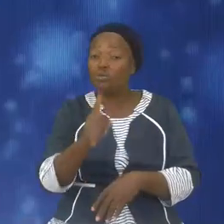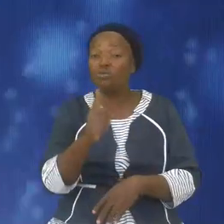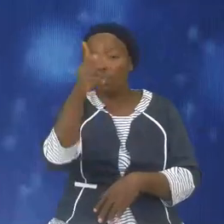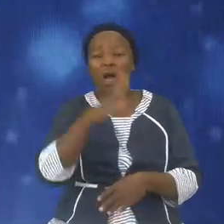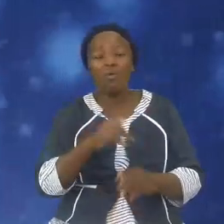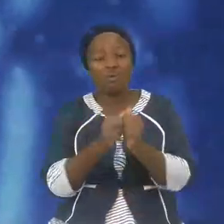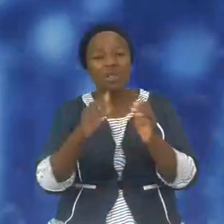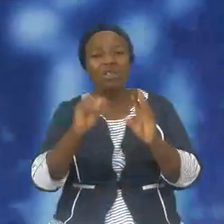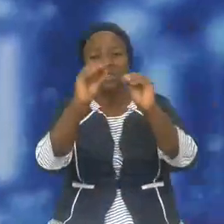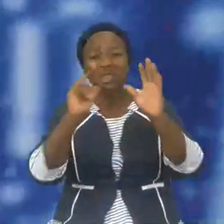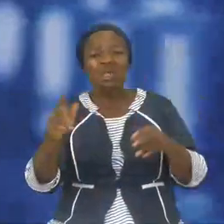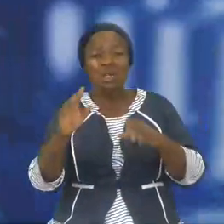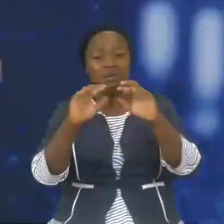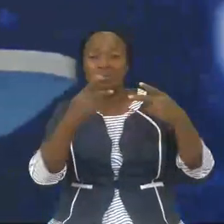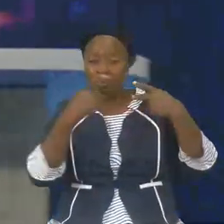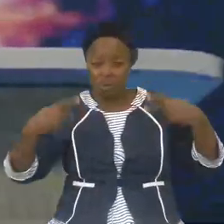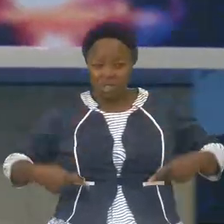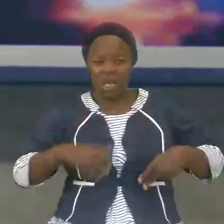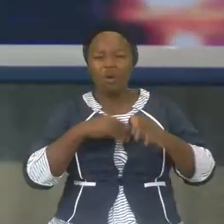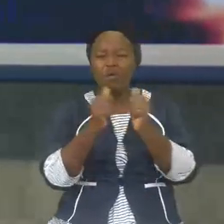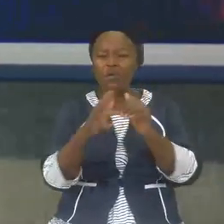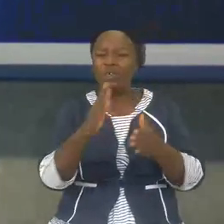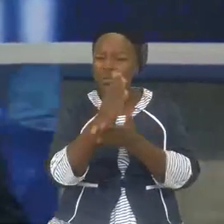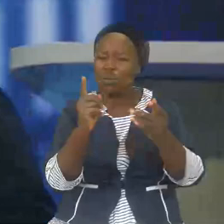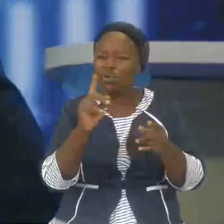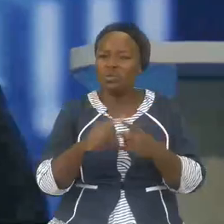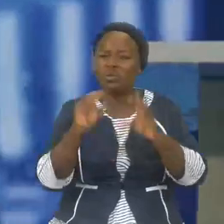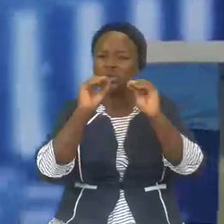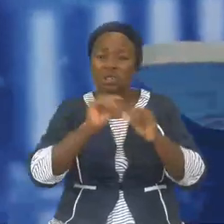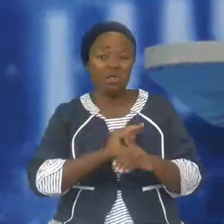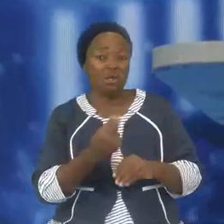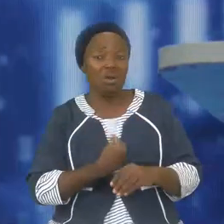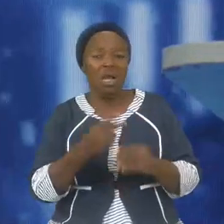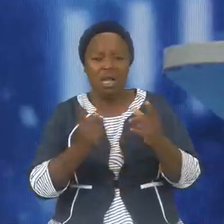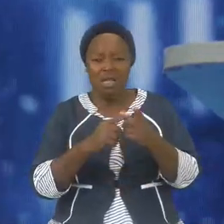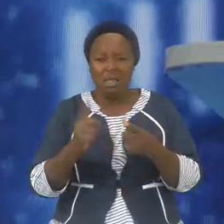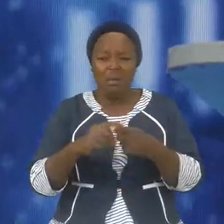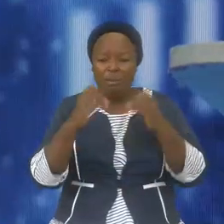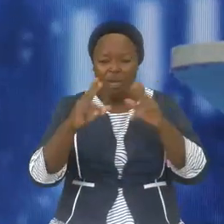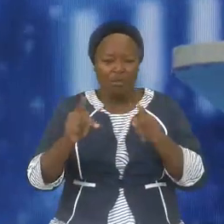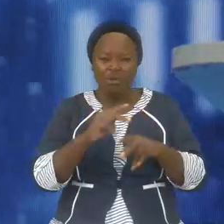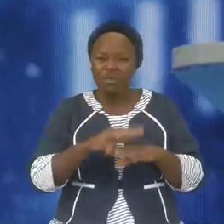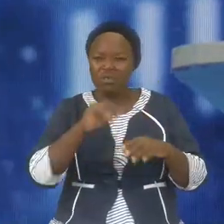Dieu et sans sacrificateur, sans personne pour nous enseigner.